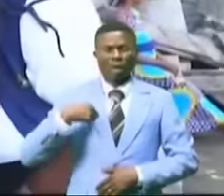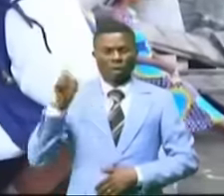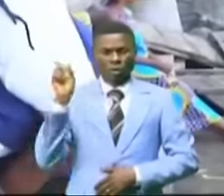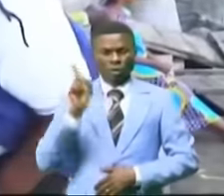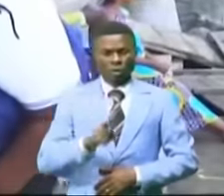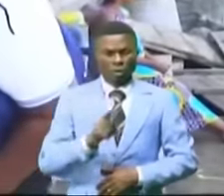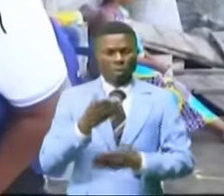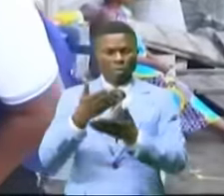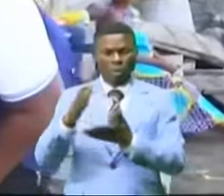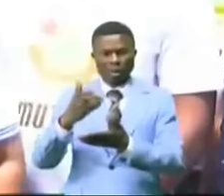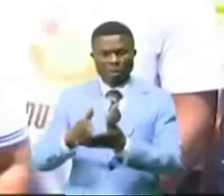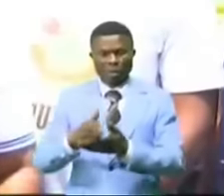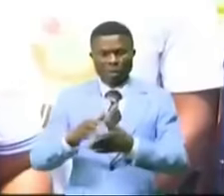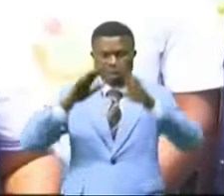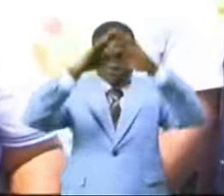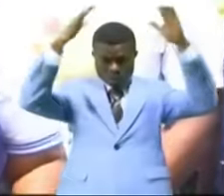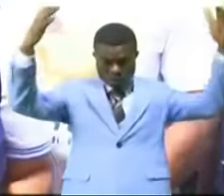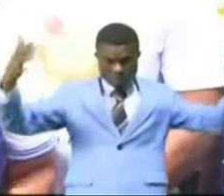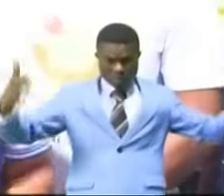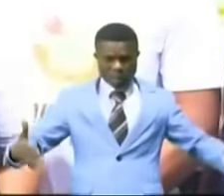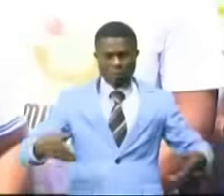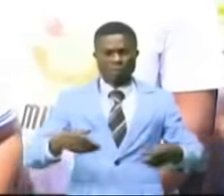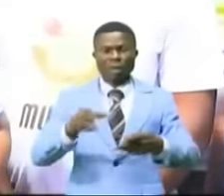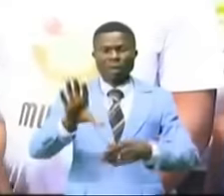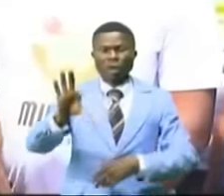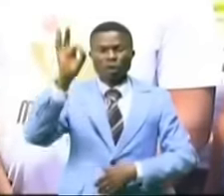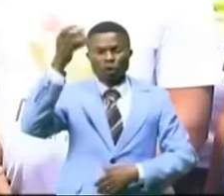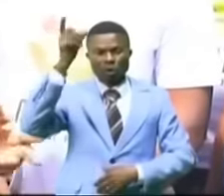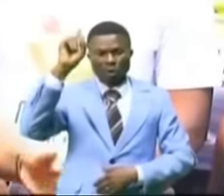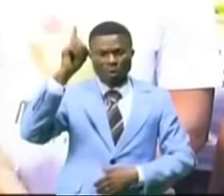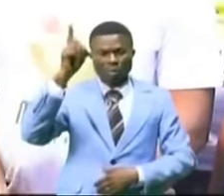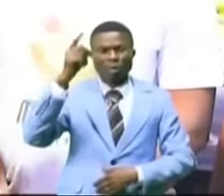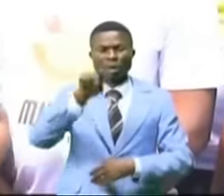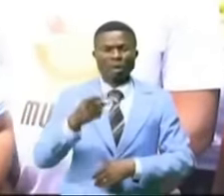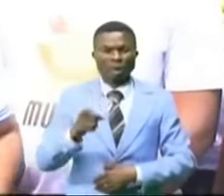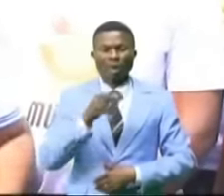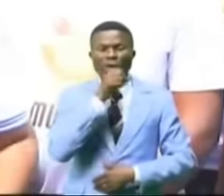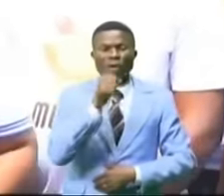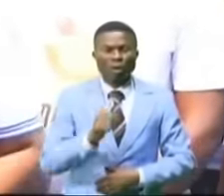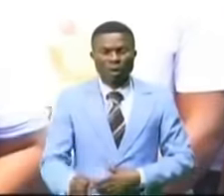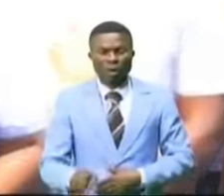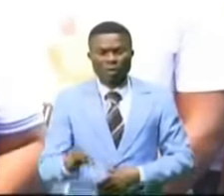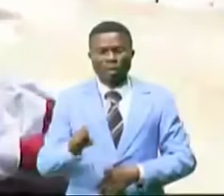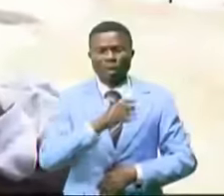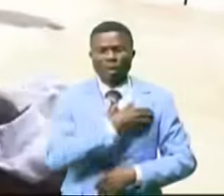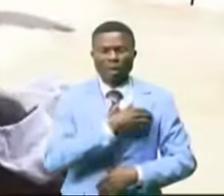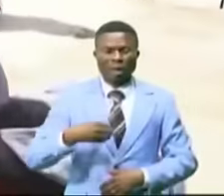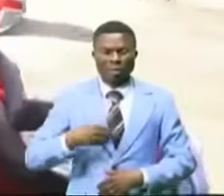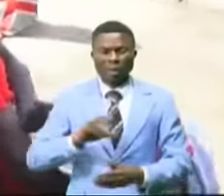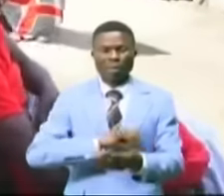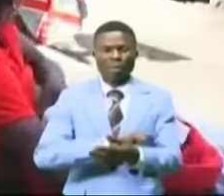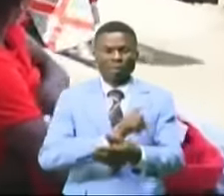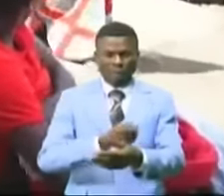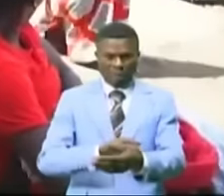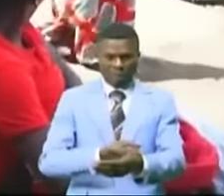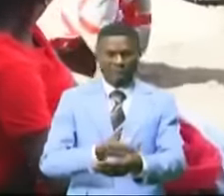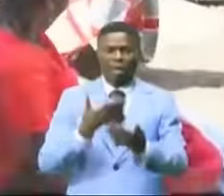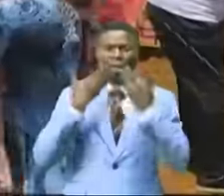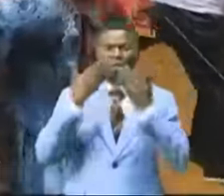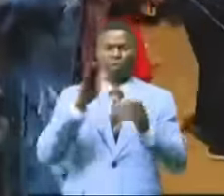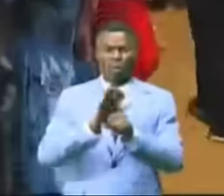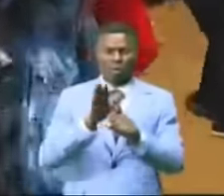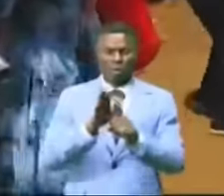pour distribuer les bâches. Notre cible, c'était plus les vieillards et les femmes enceintes. Et nous disons merci